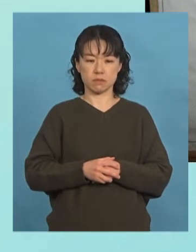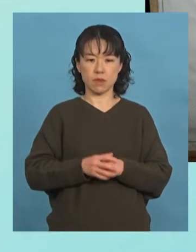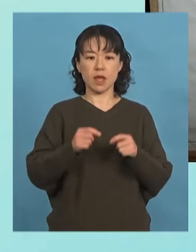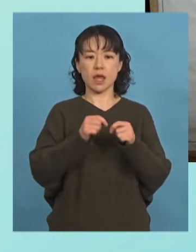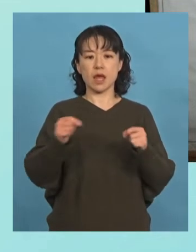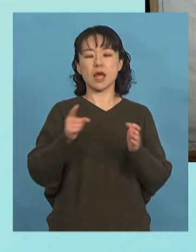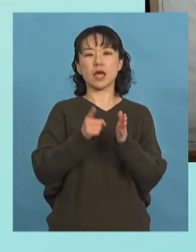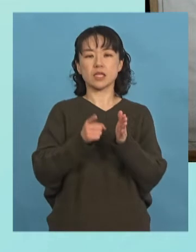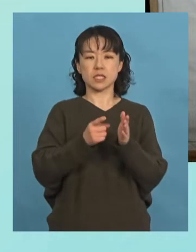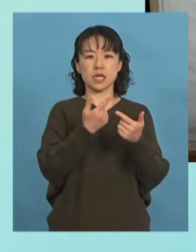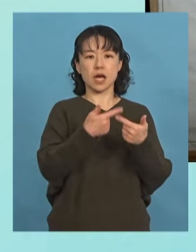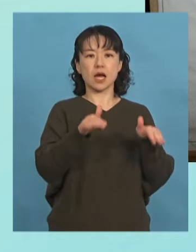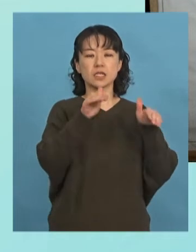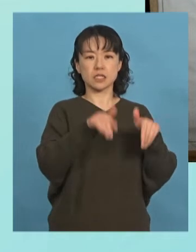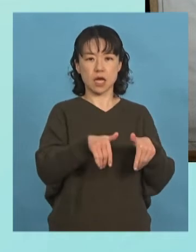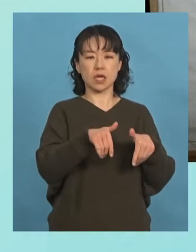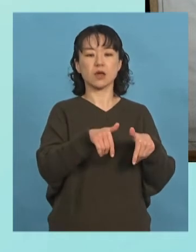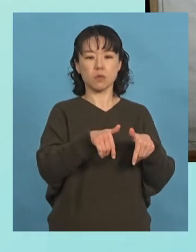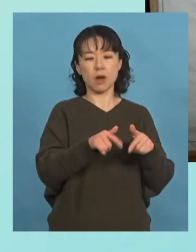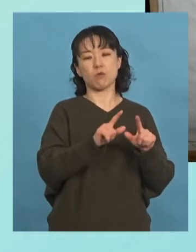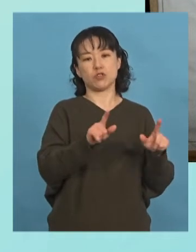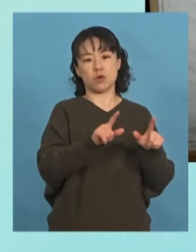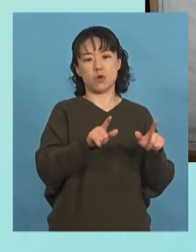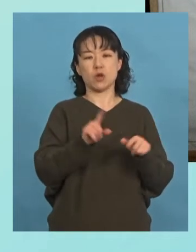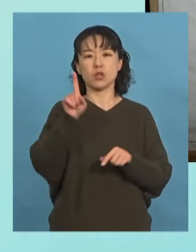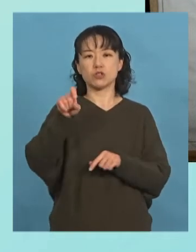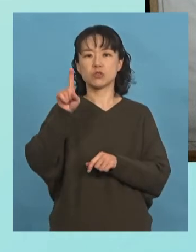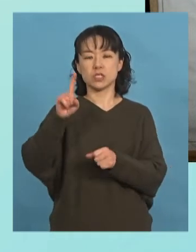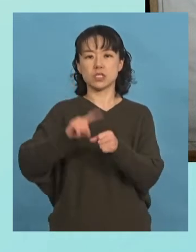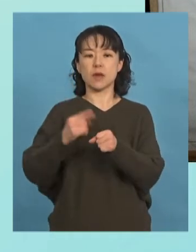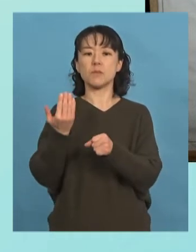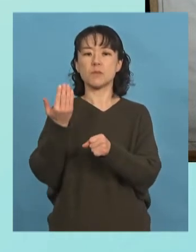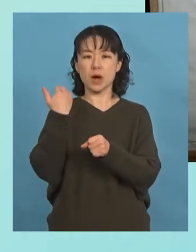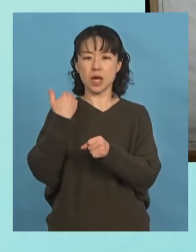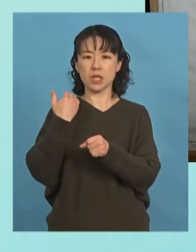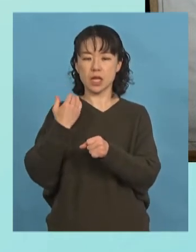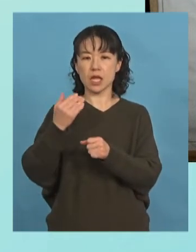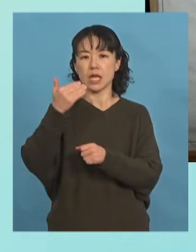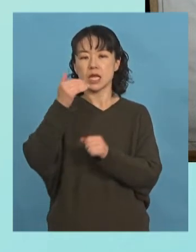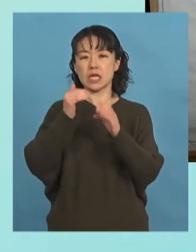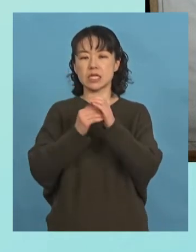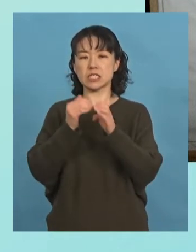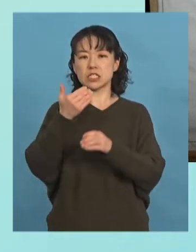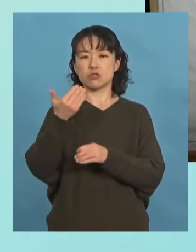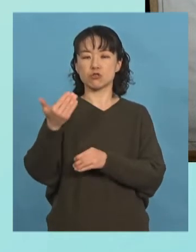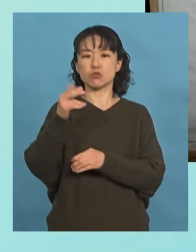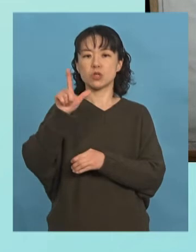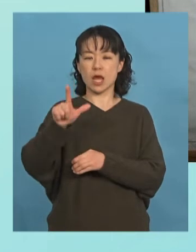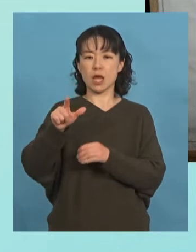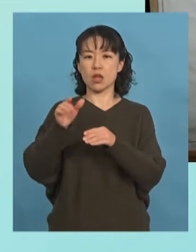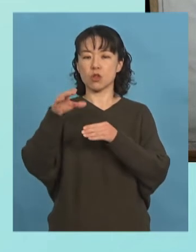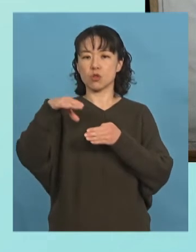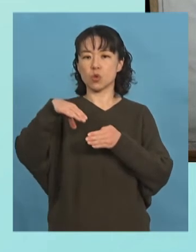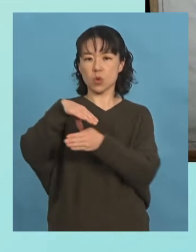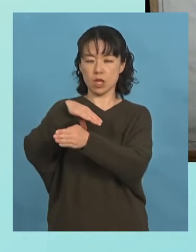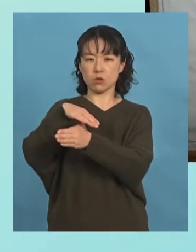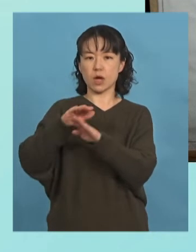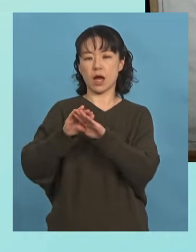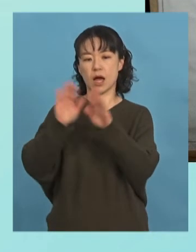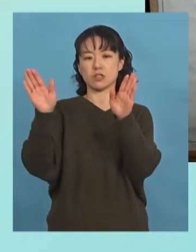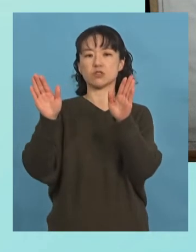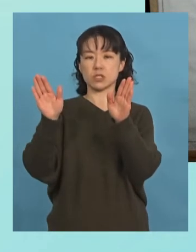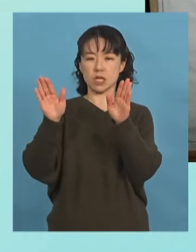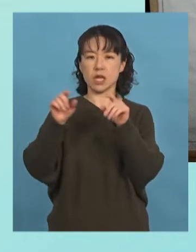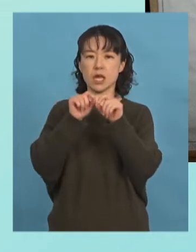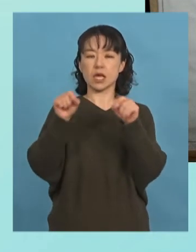寺には関西はもちろん、11年前に石暮トンネルが開通をいたしまして、その結